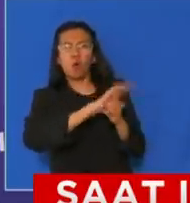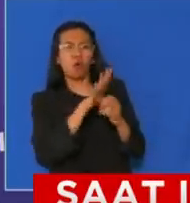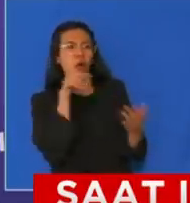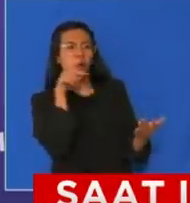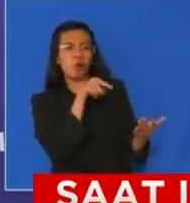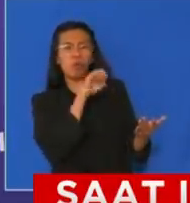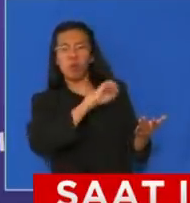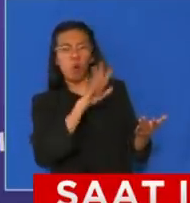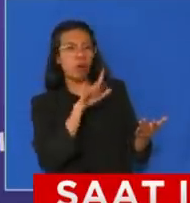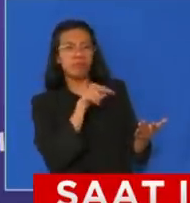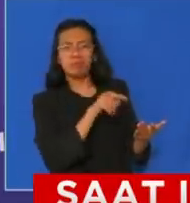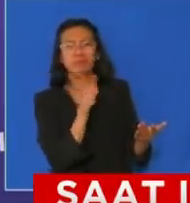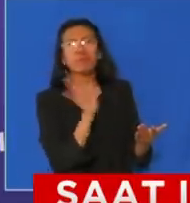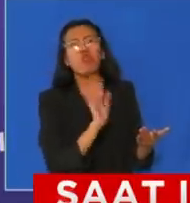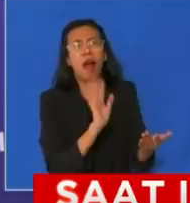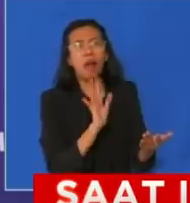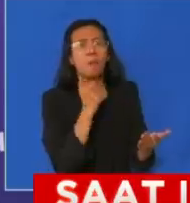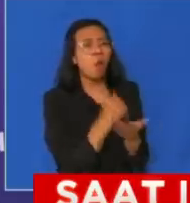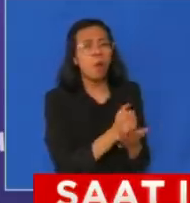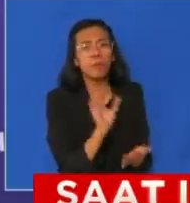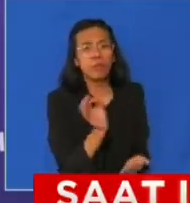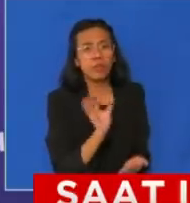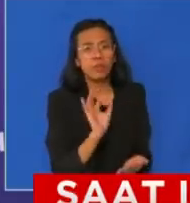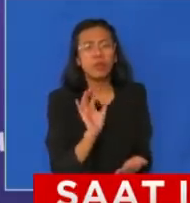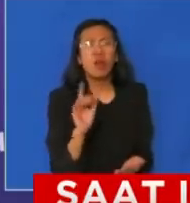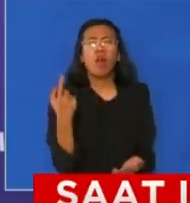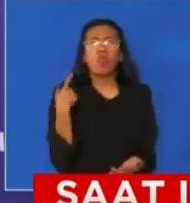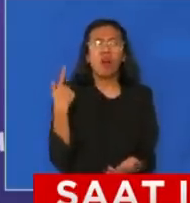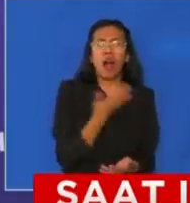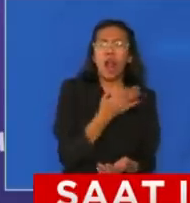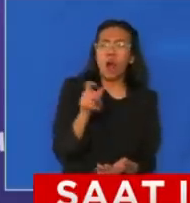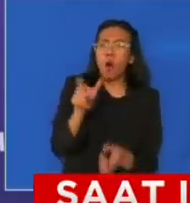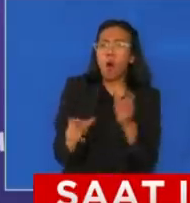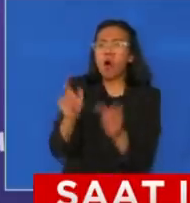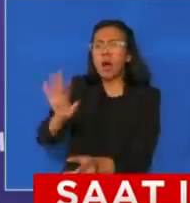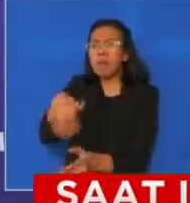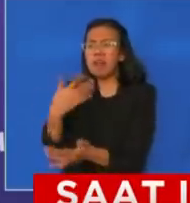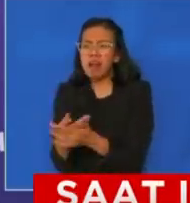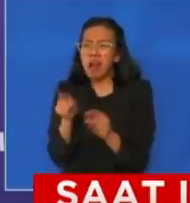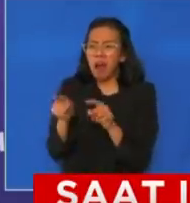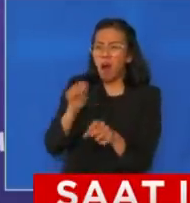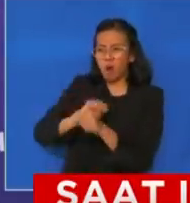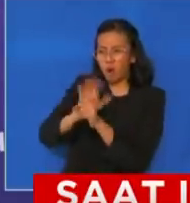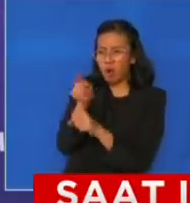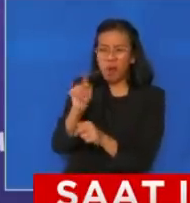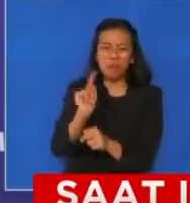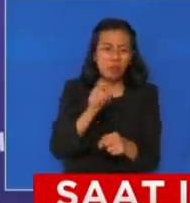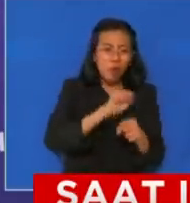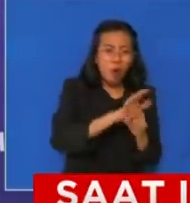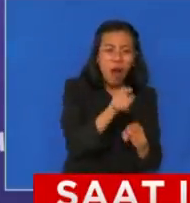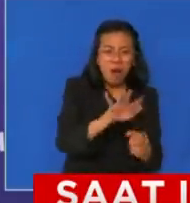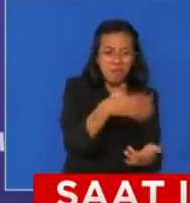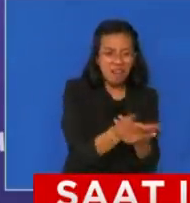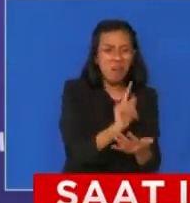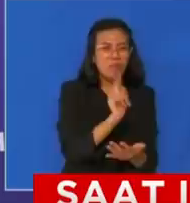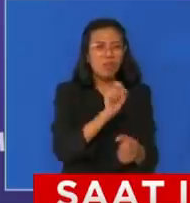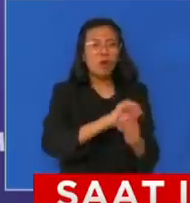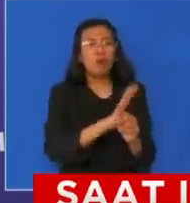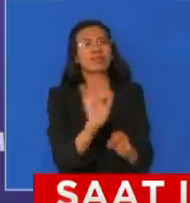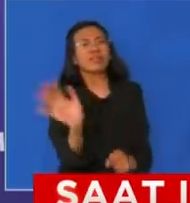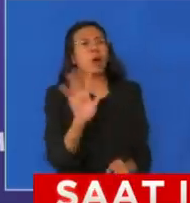supaya tidak semua kasus meninggal di era sekarang selalu dikonotasikan copied 19